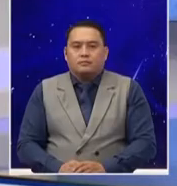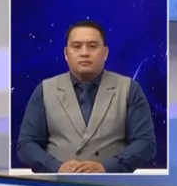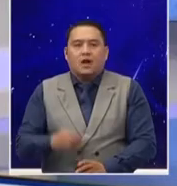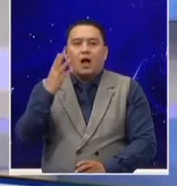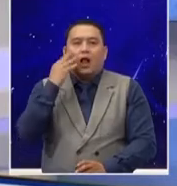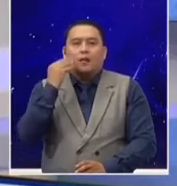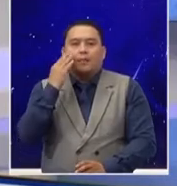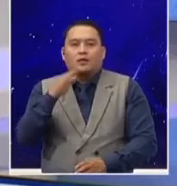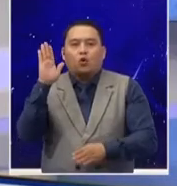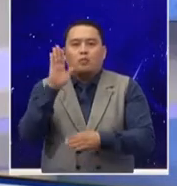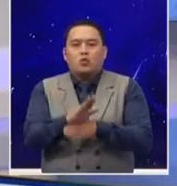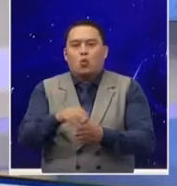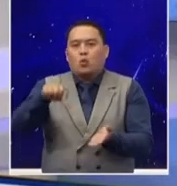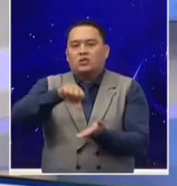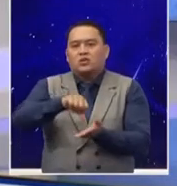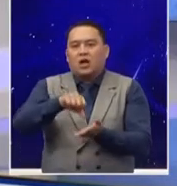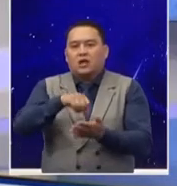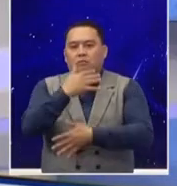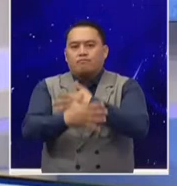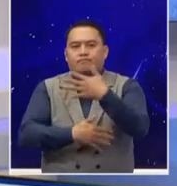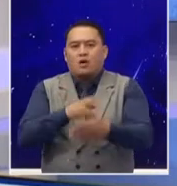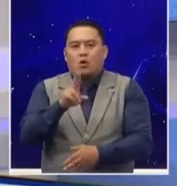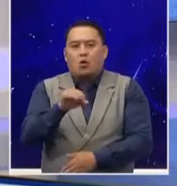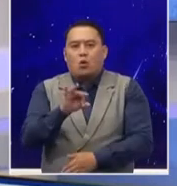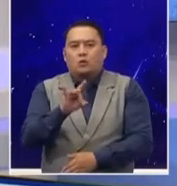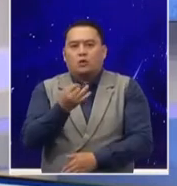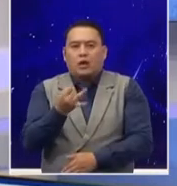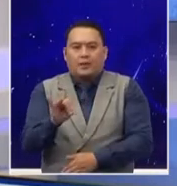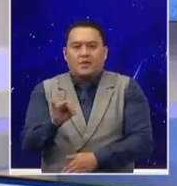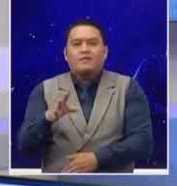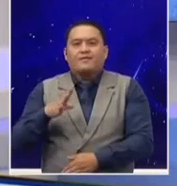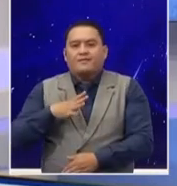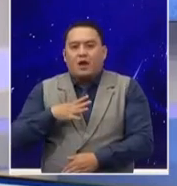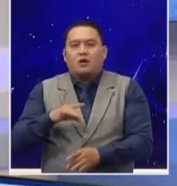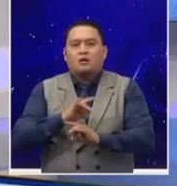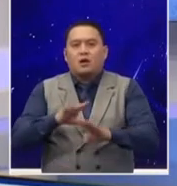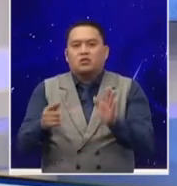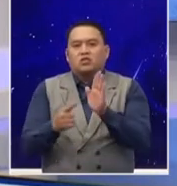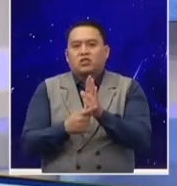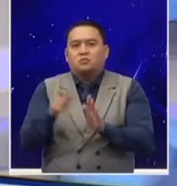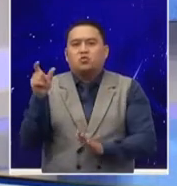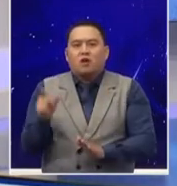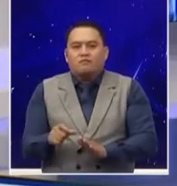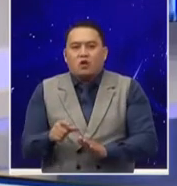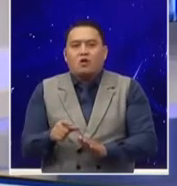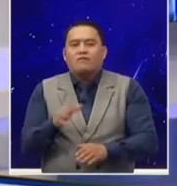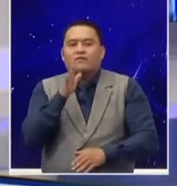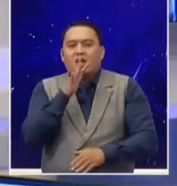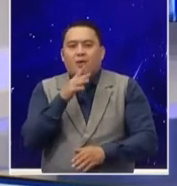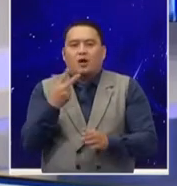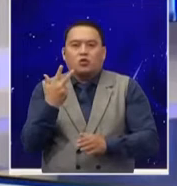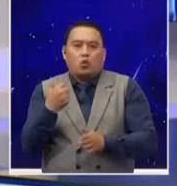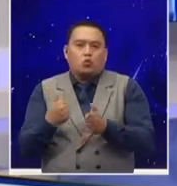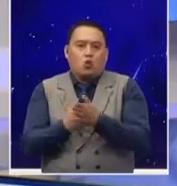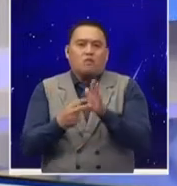В Алматы вынесен приговор участникам беспорядков в Кордае, передает корреспондент КТК. Семерым подсудимым дали сроки от 3